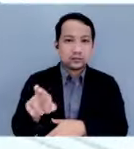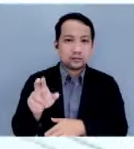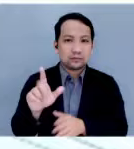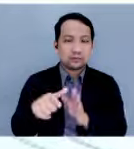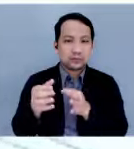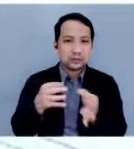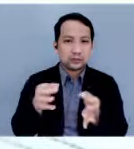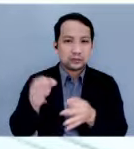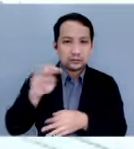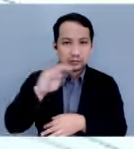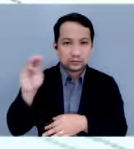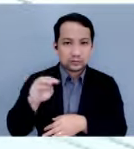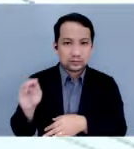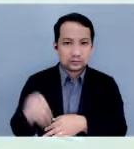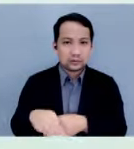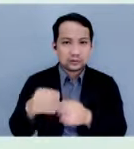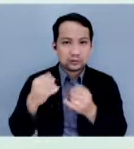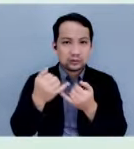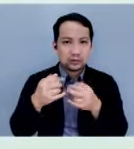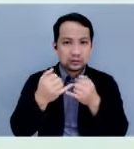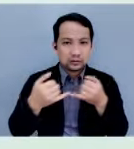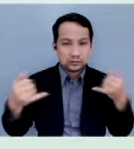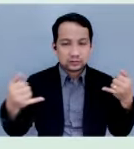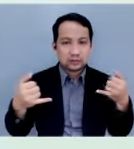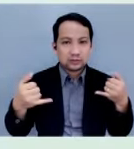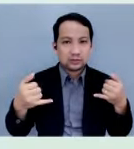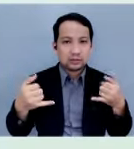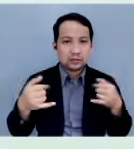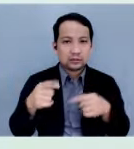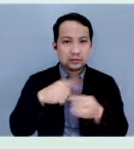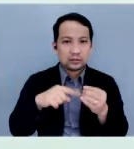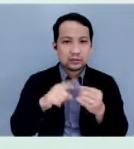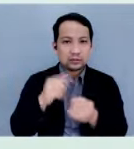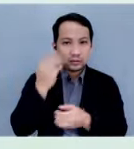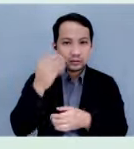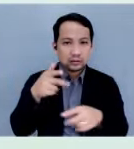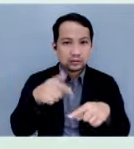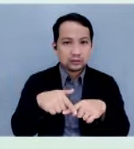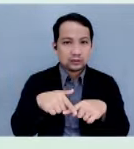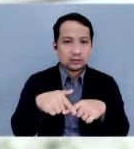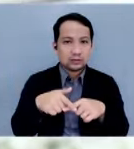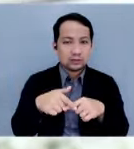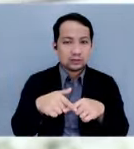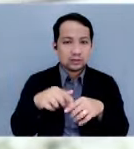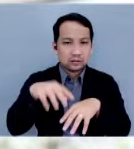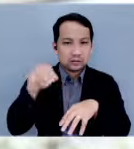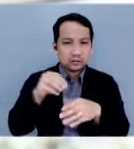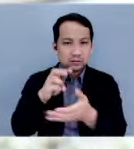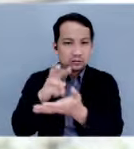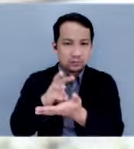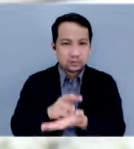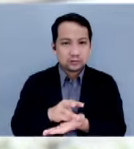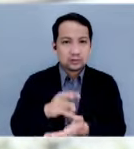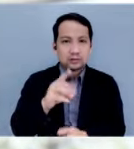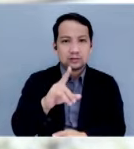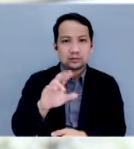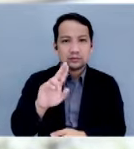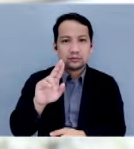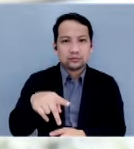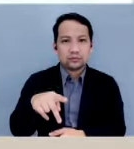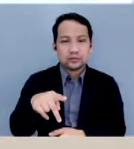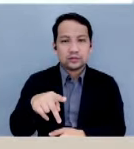Meralco, mag-aayos sila ng ilang linya ng kuryente. Kaya tatamaan ng power interruption ang ilang bahagi ng Diliman mula alas